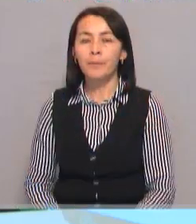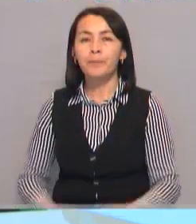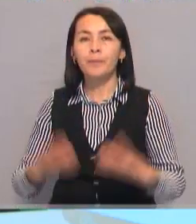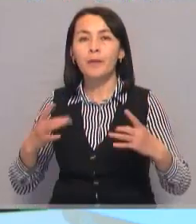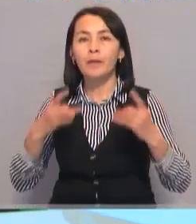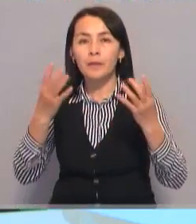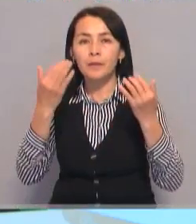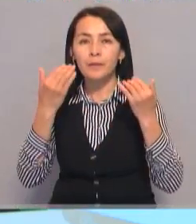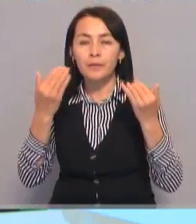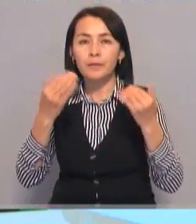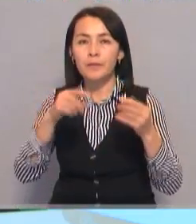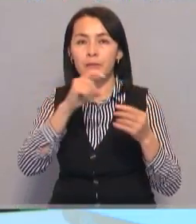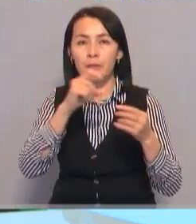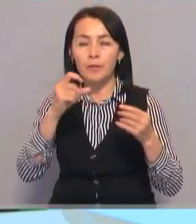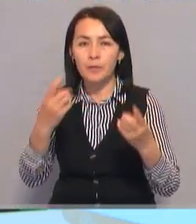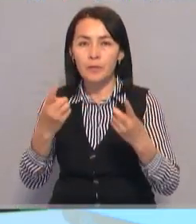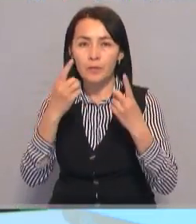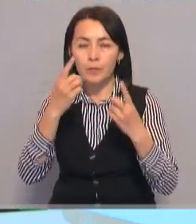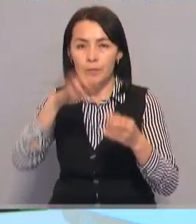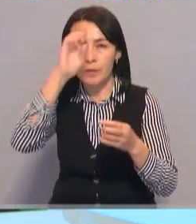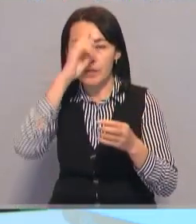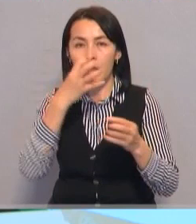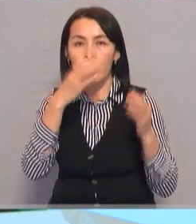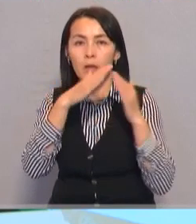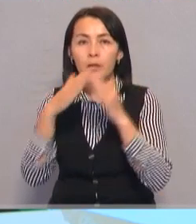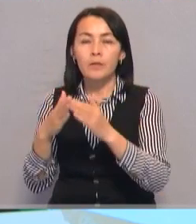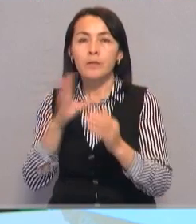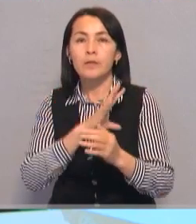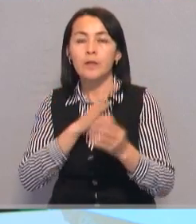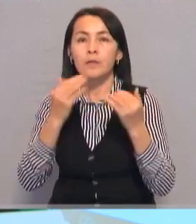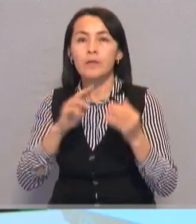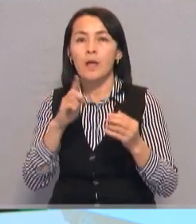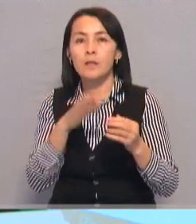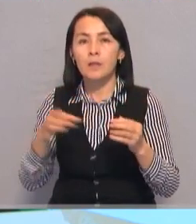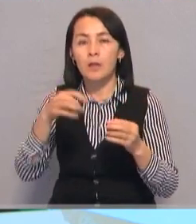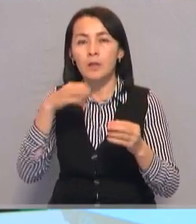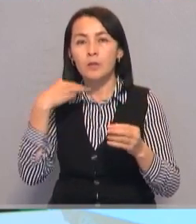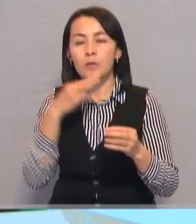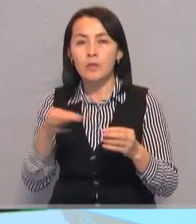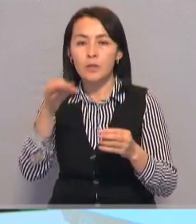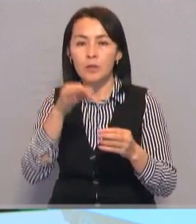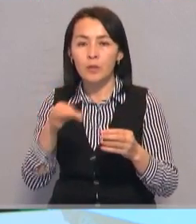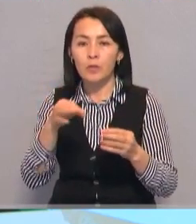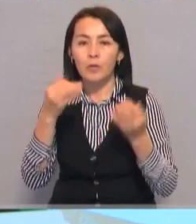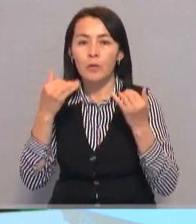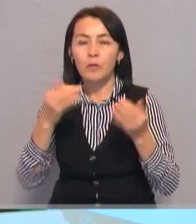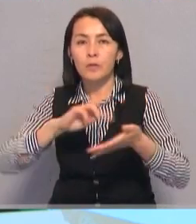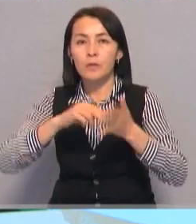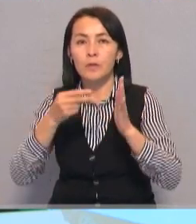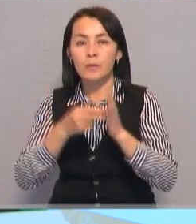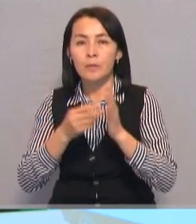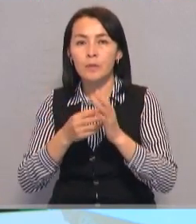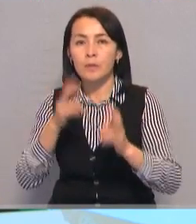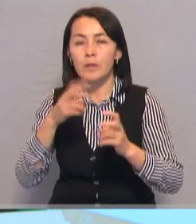Церемония закладки капсулы крупнейшего в стране тепличного комплекса состоялась в Келесском районе Туркестанской области. Проект